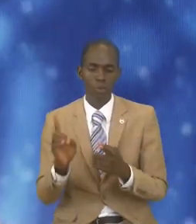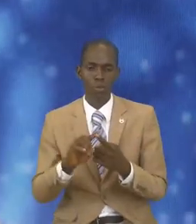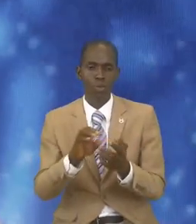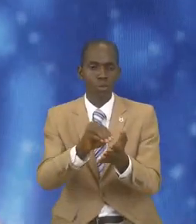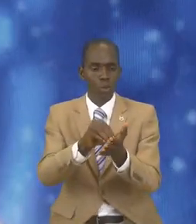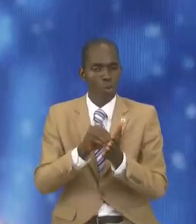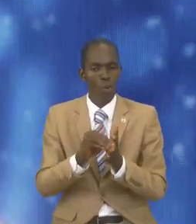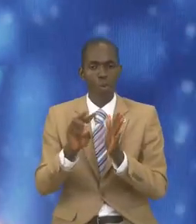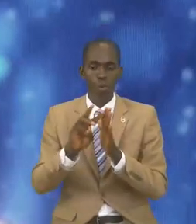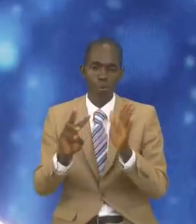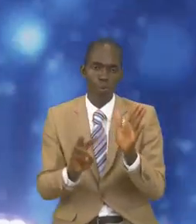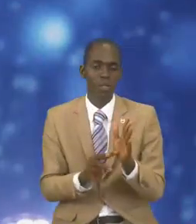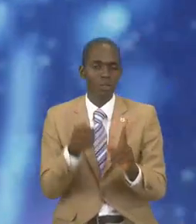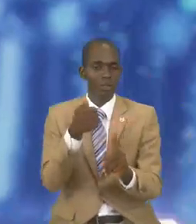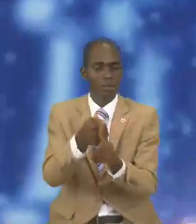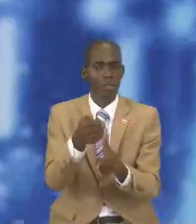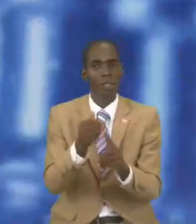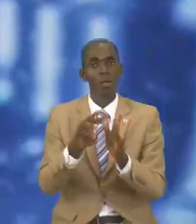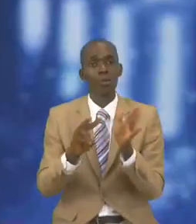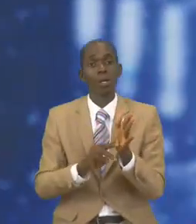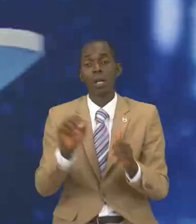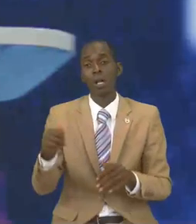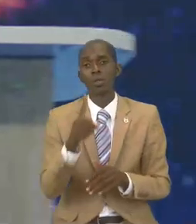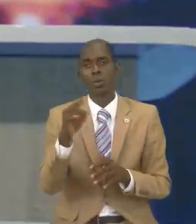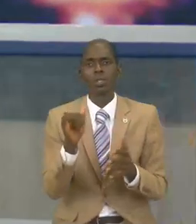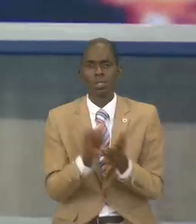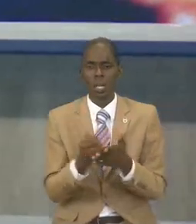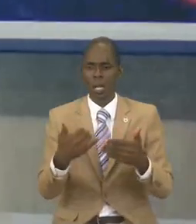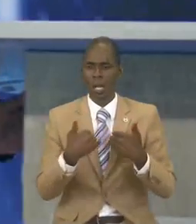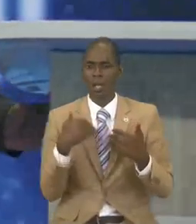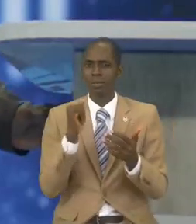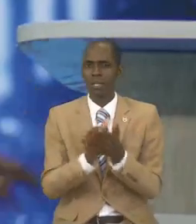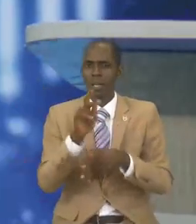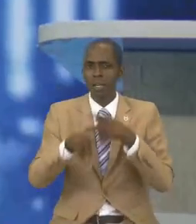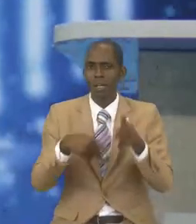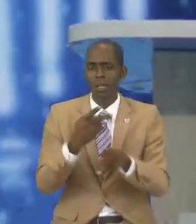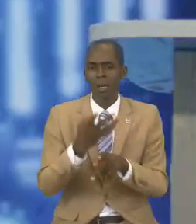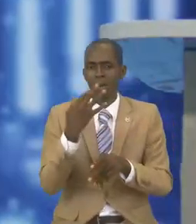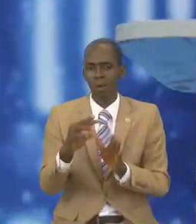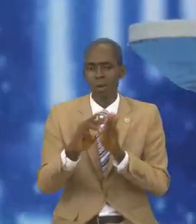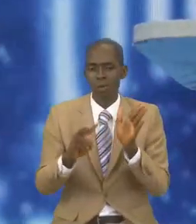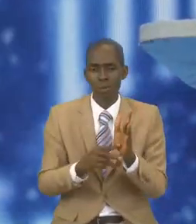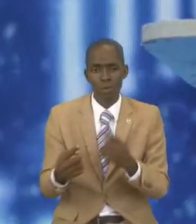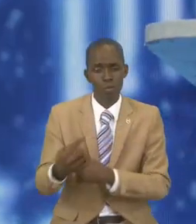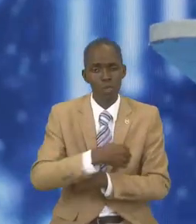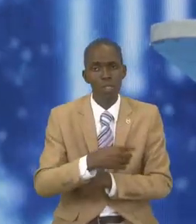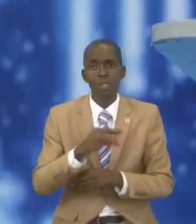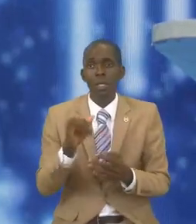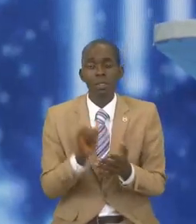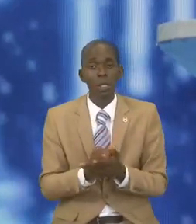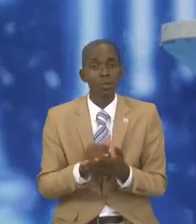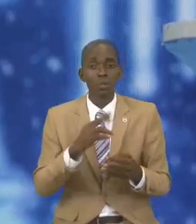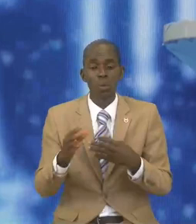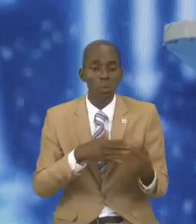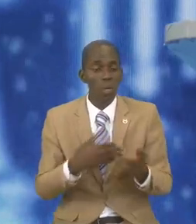veut. La volonté de soi. Et quiconque a ce type de volonté aujourd'hui, peu